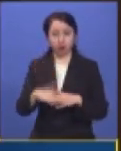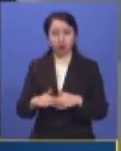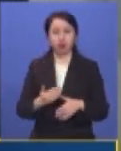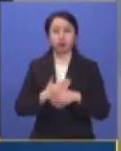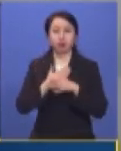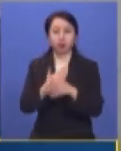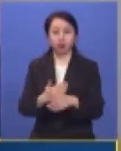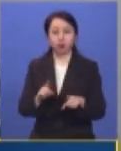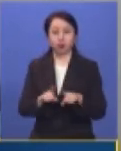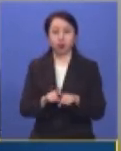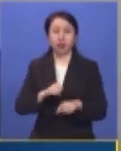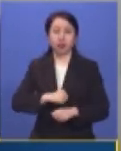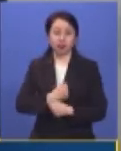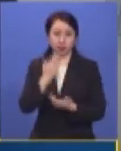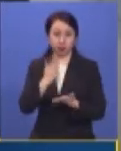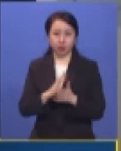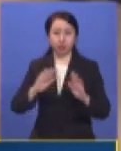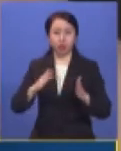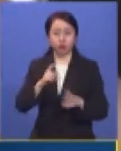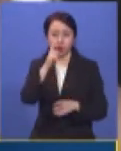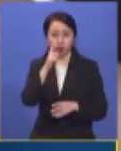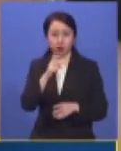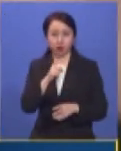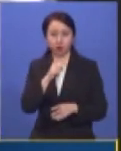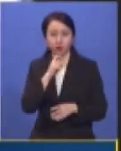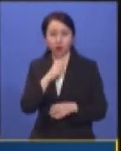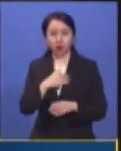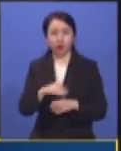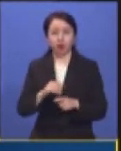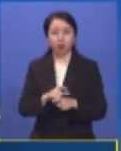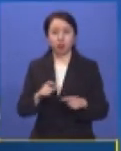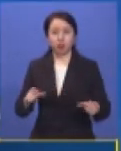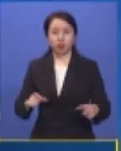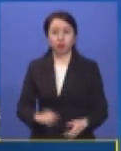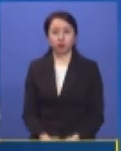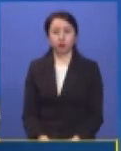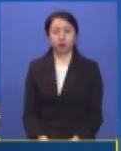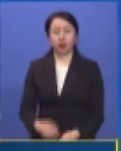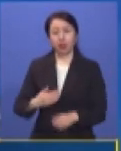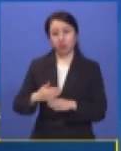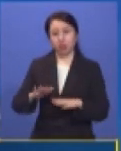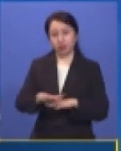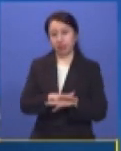поддержку. Однако, к сожалению, есть случаи недопонимания со стороны некоторых жителей. Часть населения,